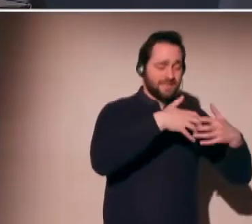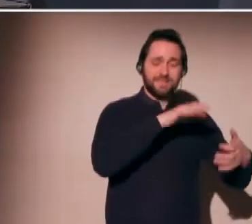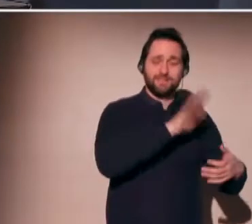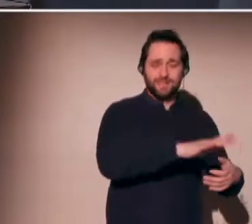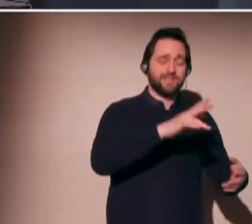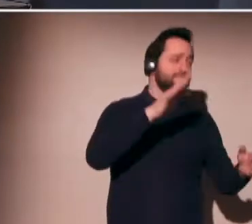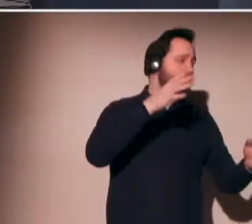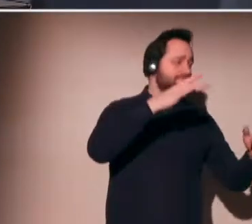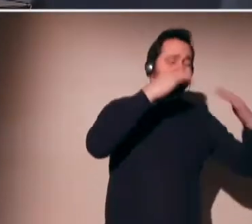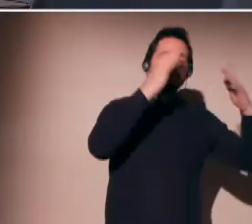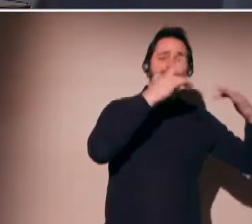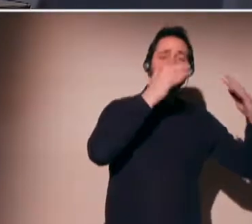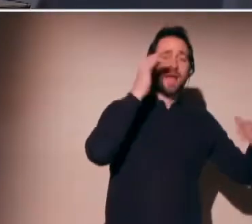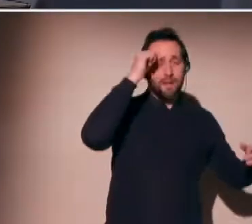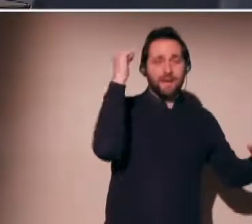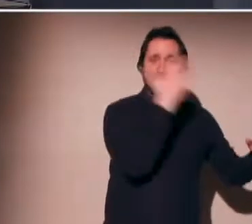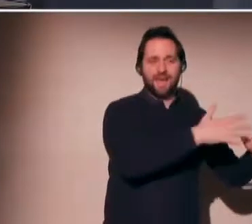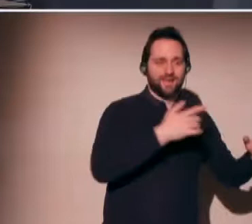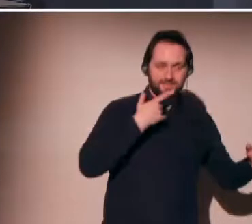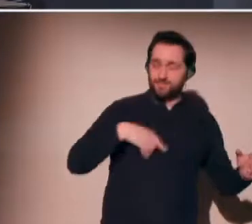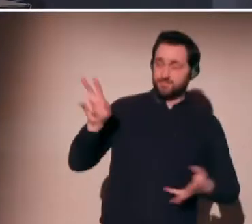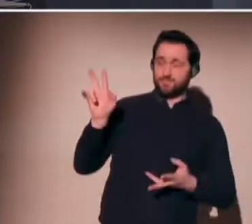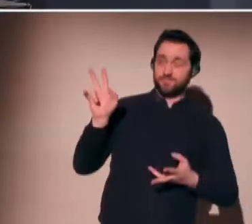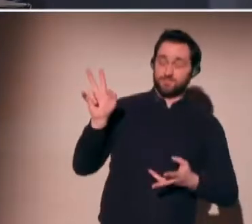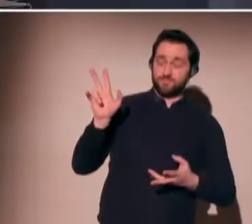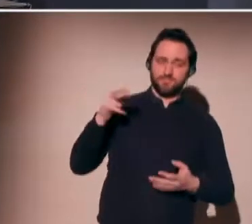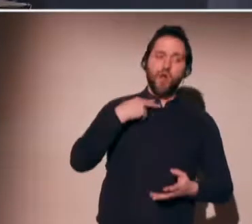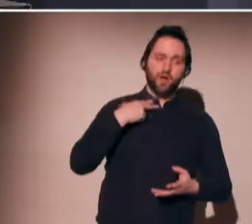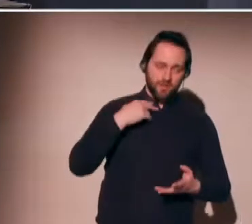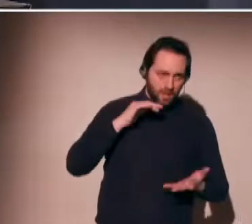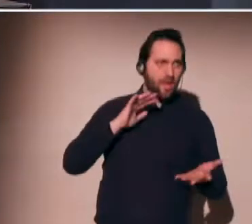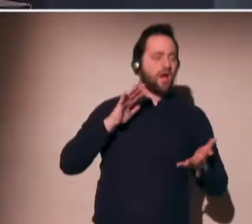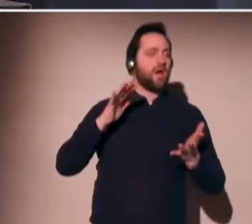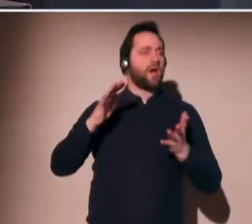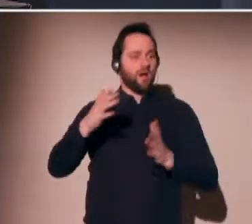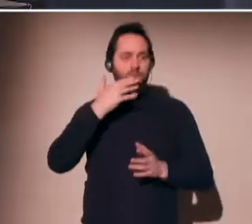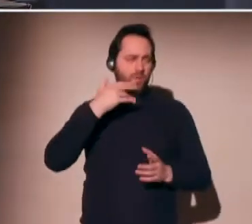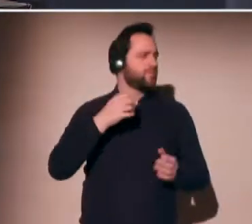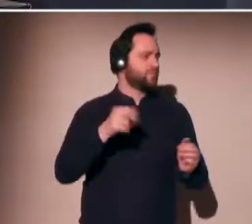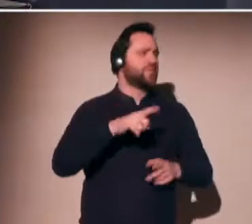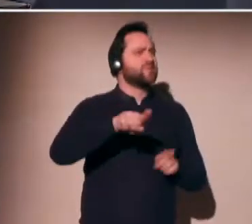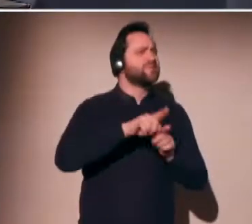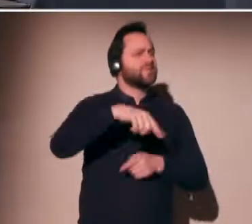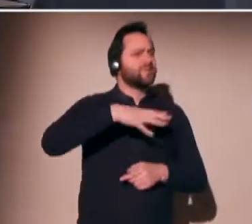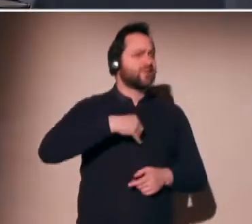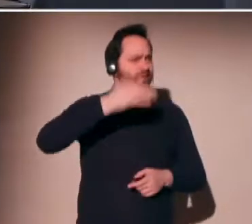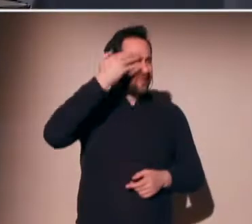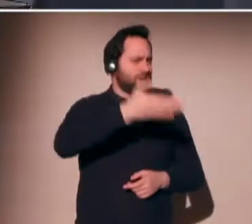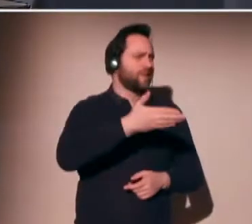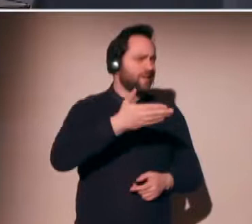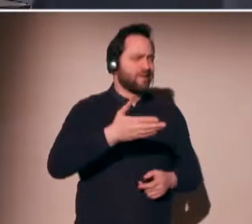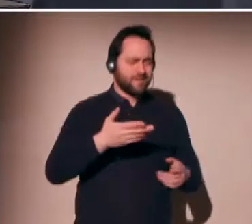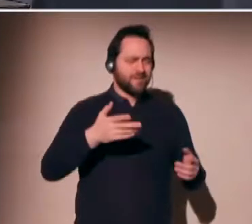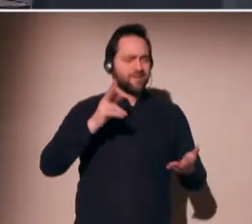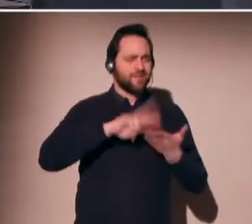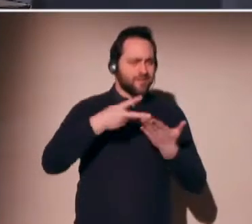Je suis certain que les Français ont eu le même type d'expérience. Et aujourd'hui, tous nos téléphones ont